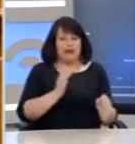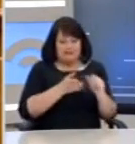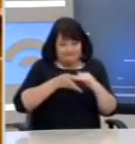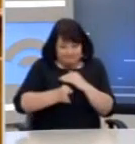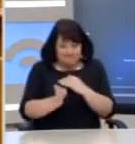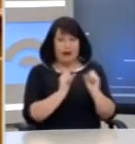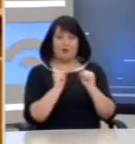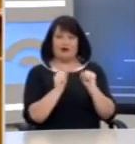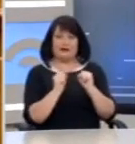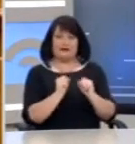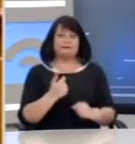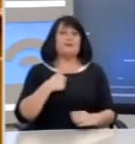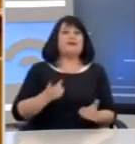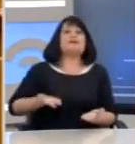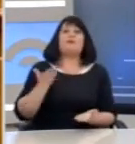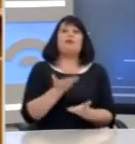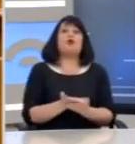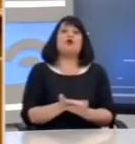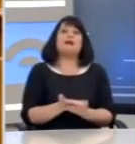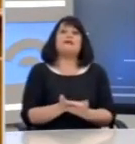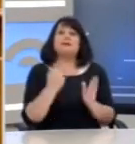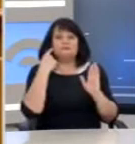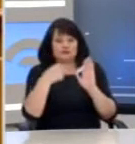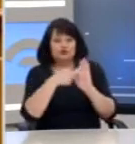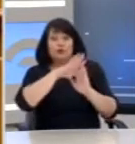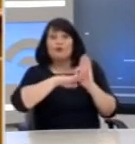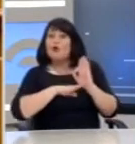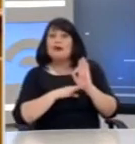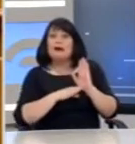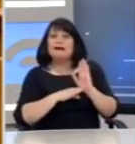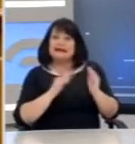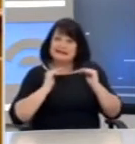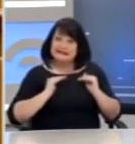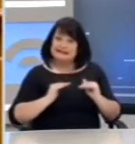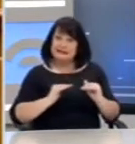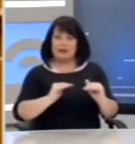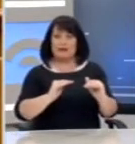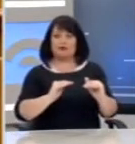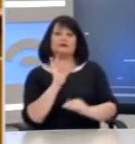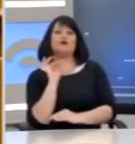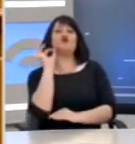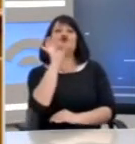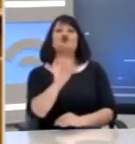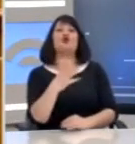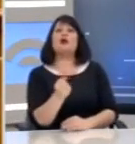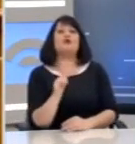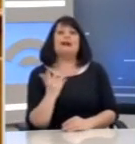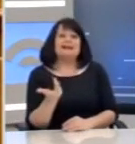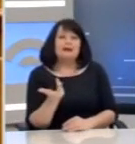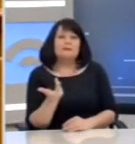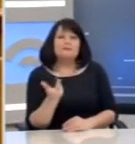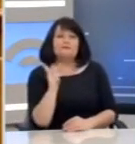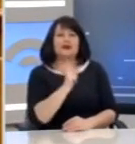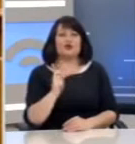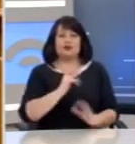που αποτυπώνεται στο μεσοπρόθεσμο πρόγραμμα είναι σταθερότητα με σκοπό την